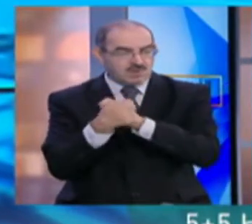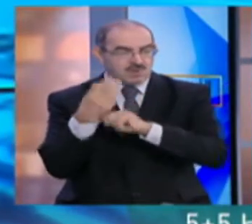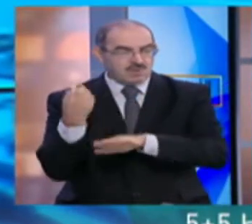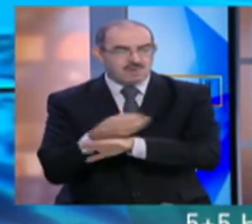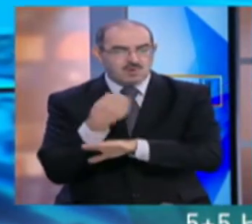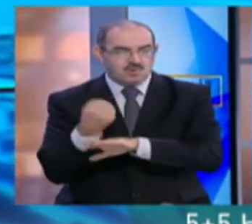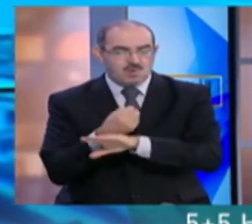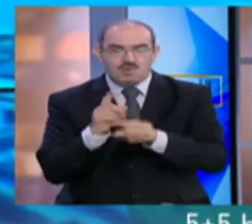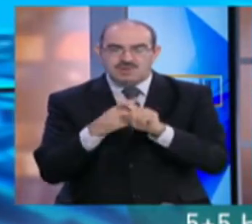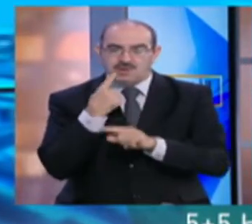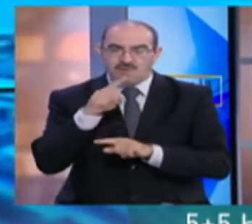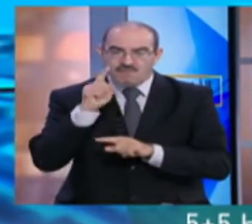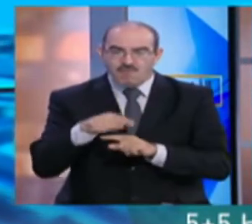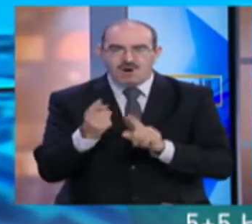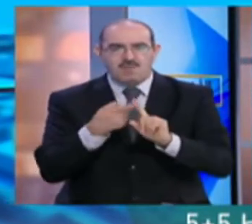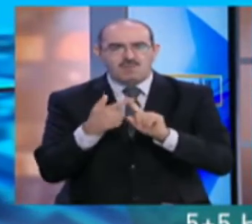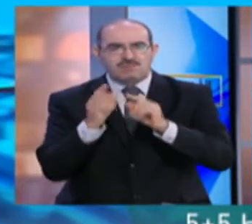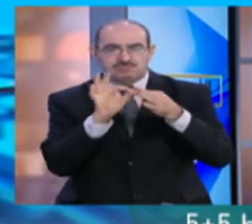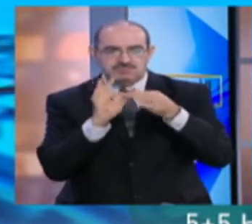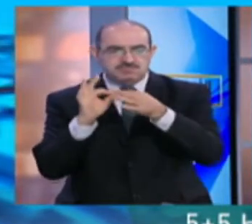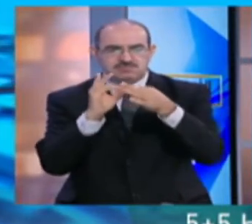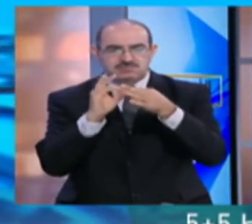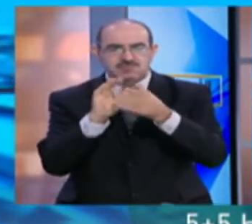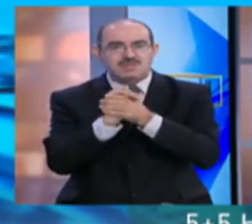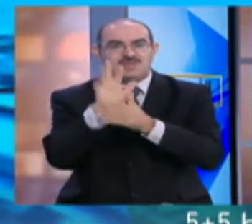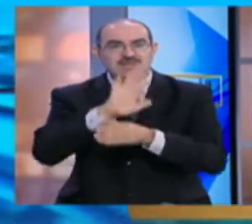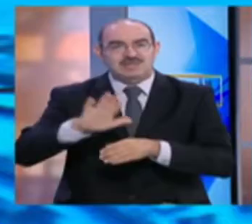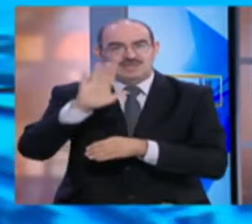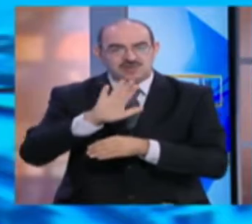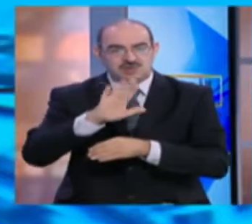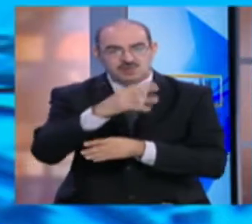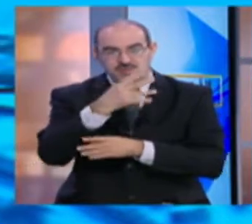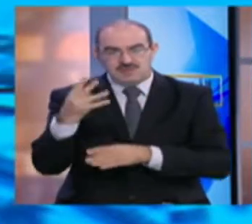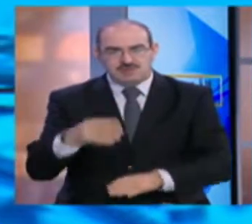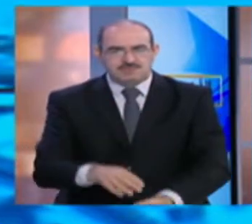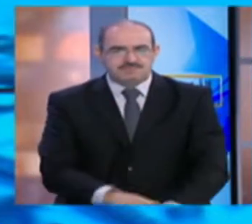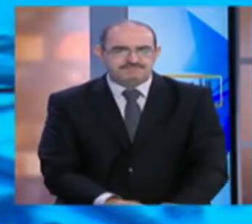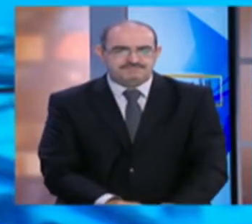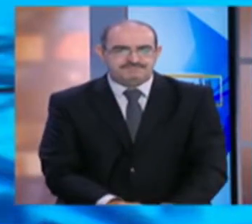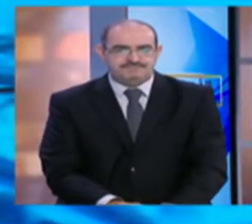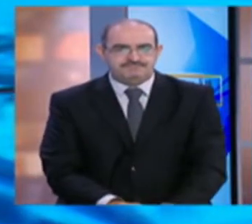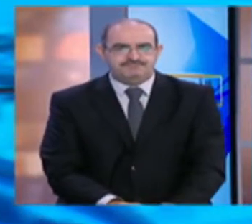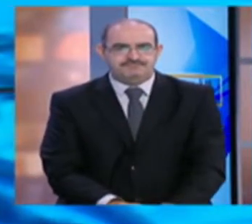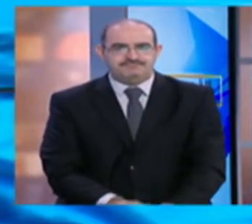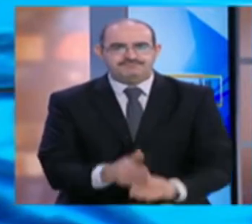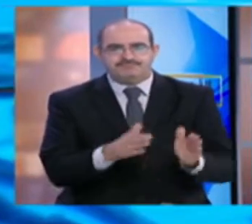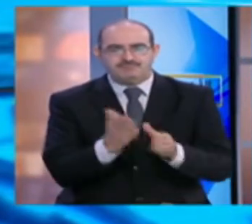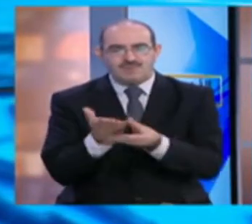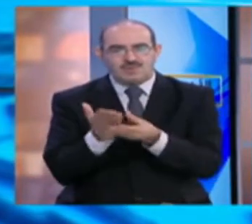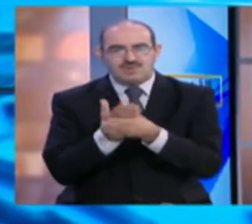المناخية وضرورة تعزيز التعاون في منطقة غرب المتوسط. في